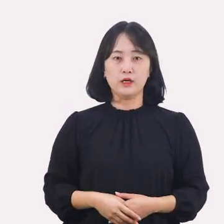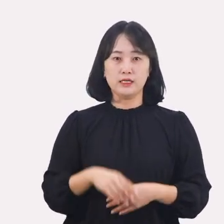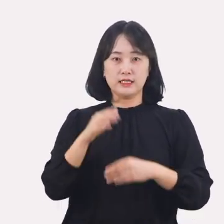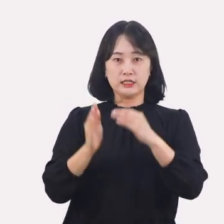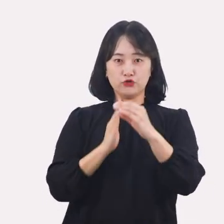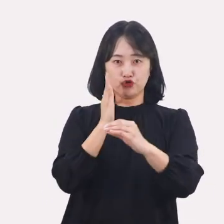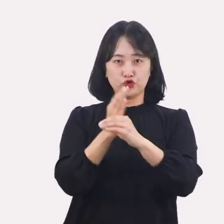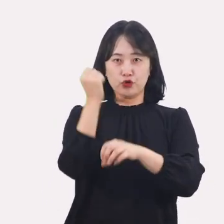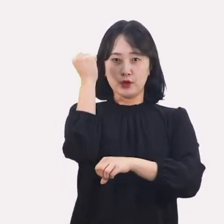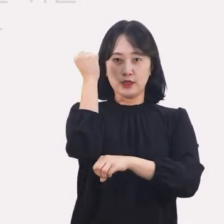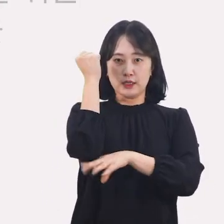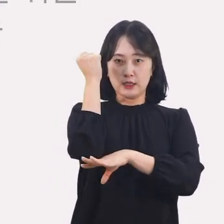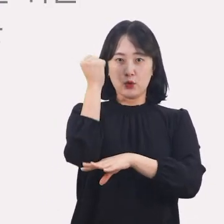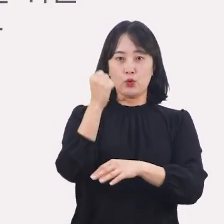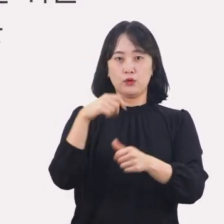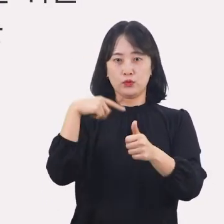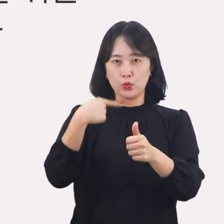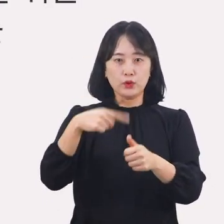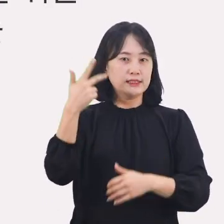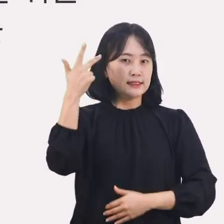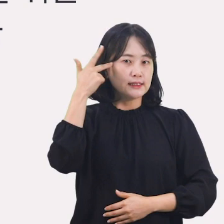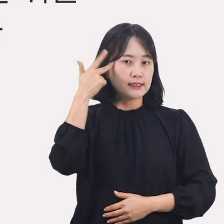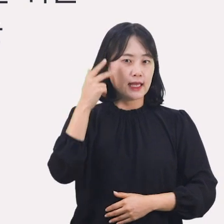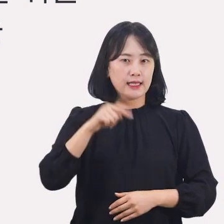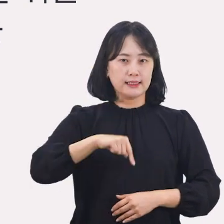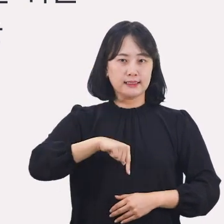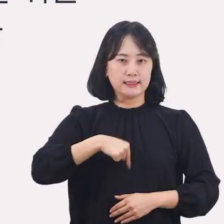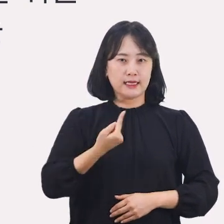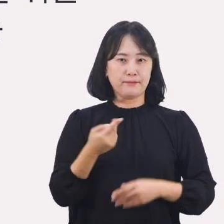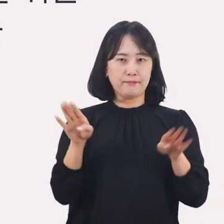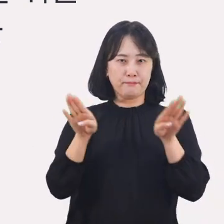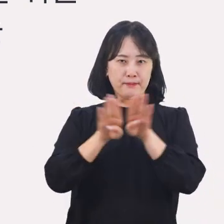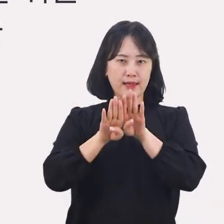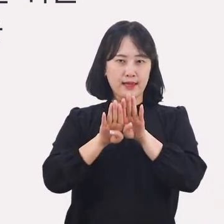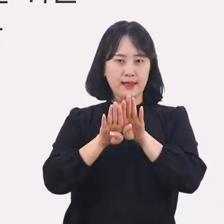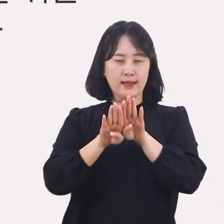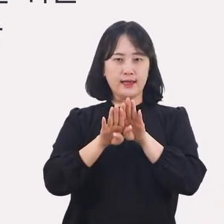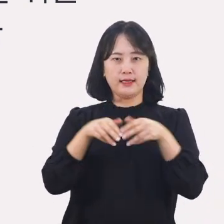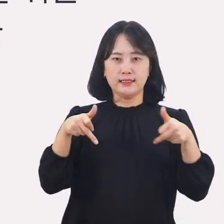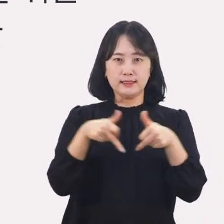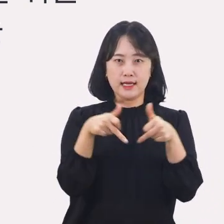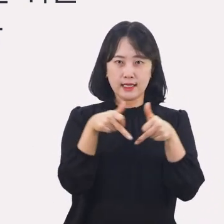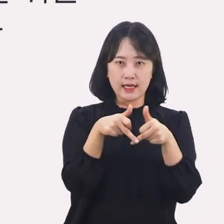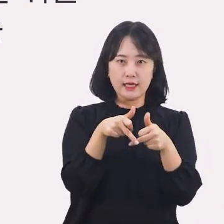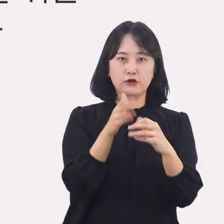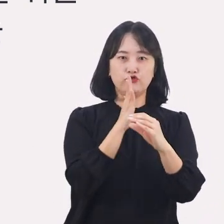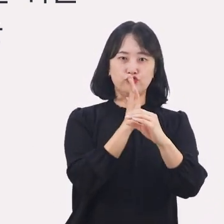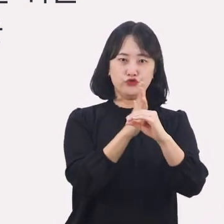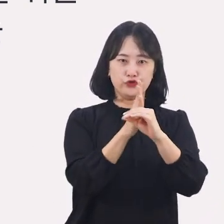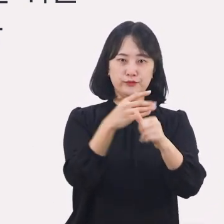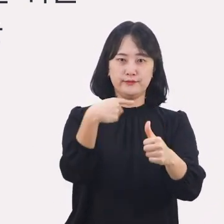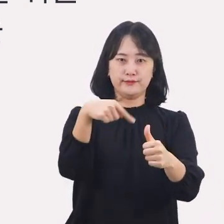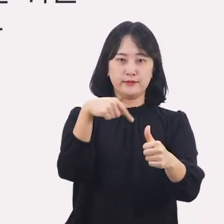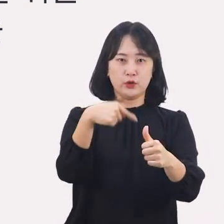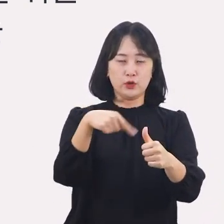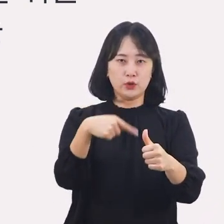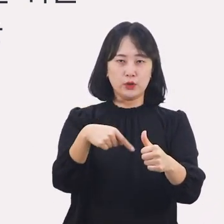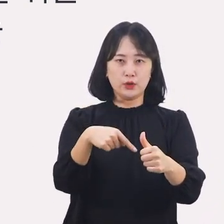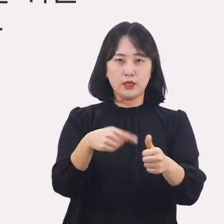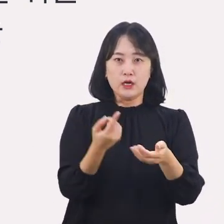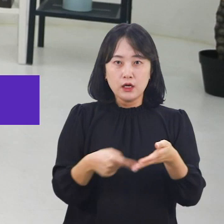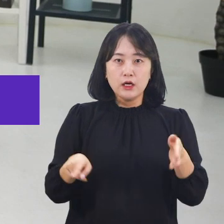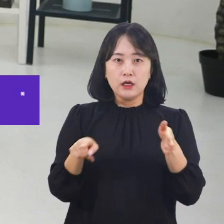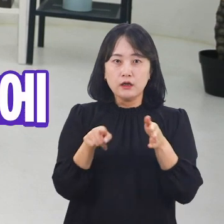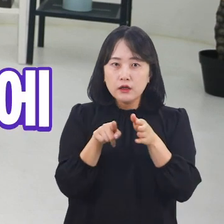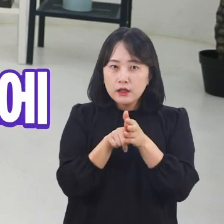중 기본교육과정은 지적장애 및 자폐성 장애를 위한 특수학계에서 이루어지는 교육과정인데요. 이를